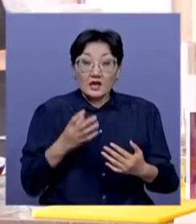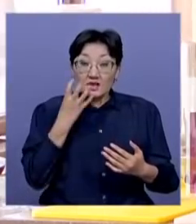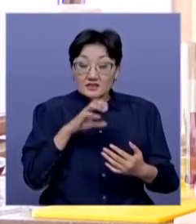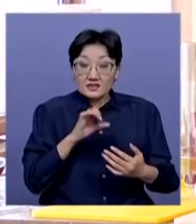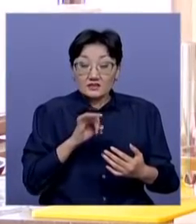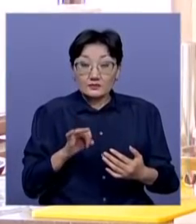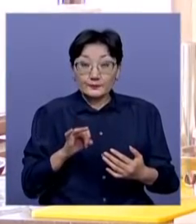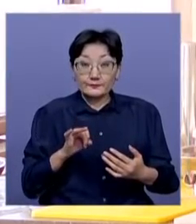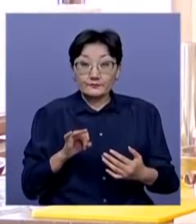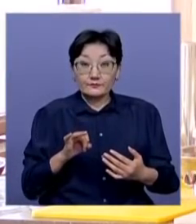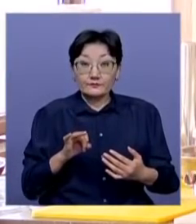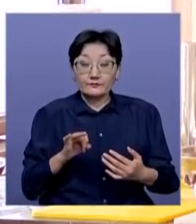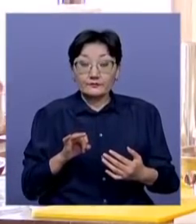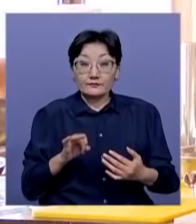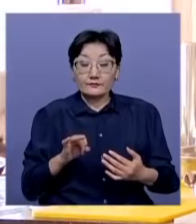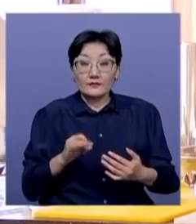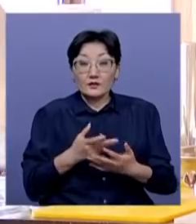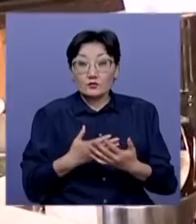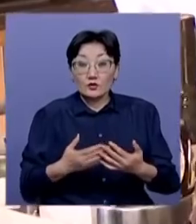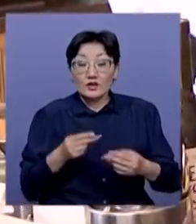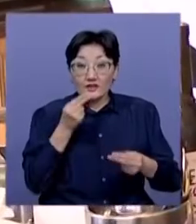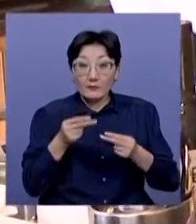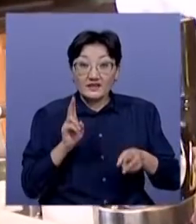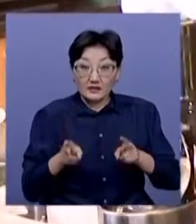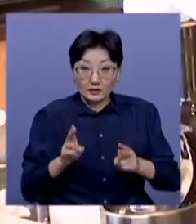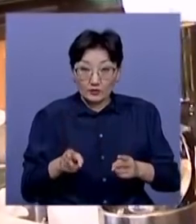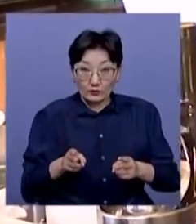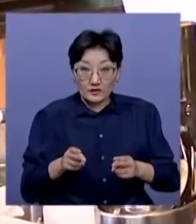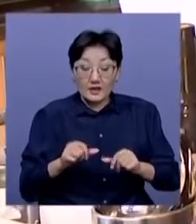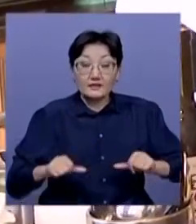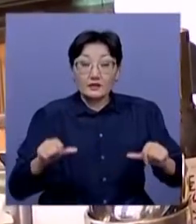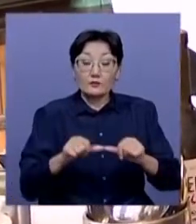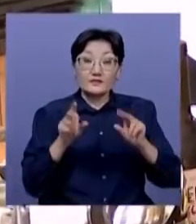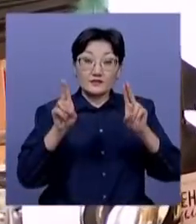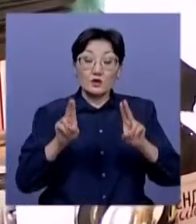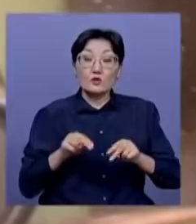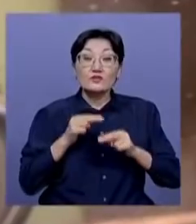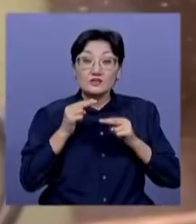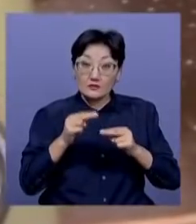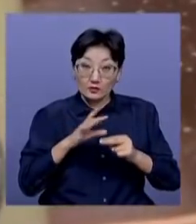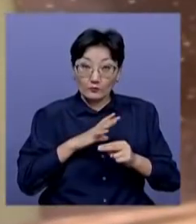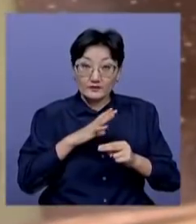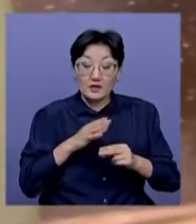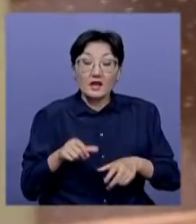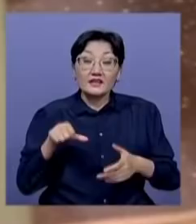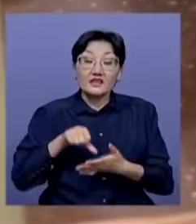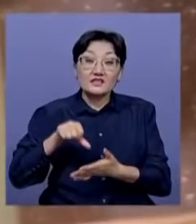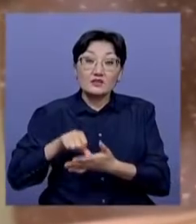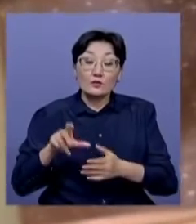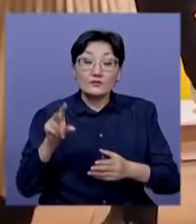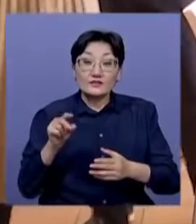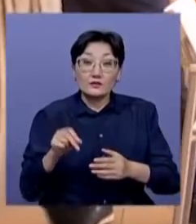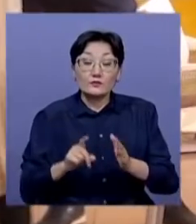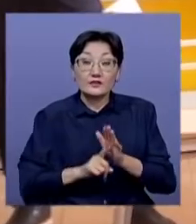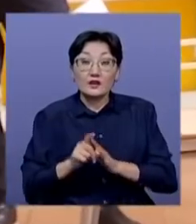және аспалы түрде өткен тамақтарды дайындау. Байқау барысында карантин талаптары да назардан тыс қалмады. Қатысушылардың саны